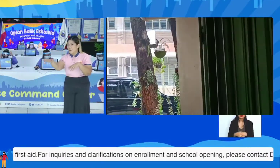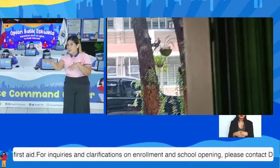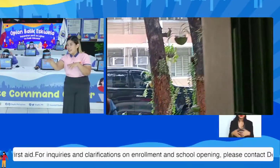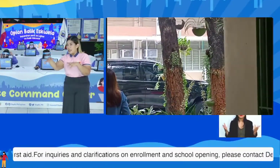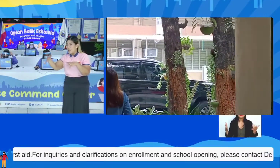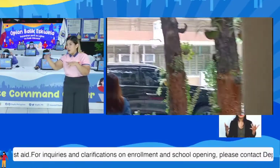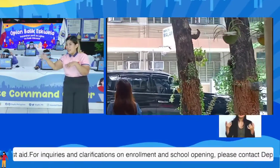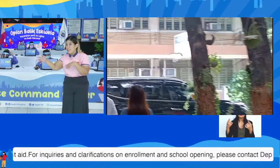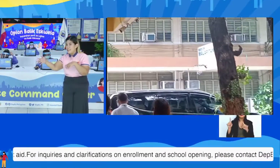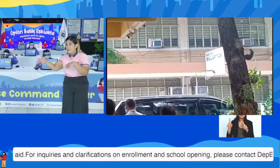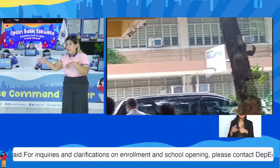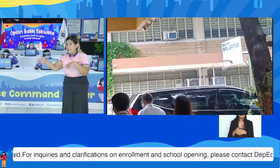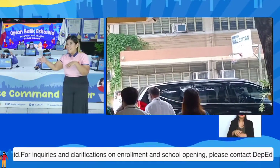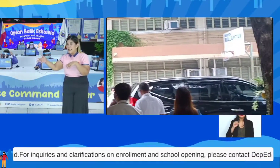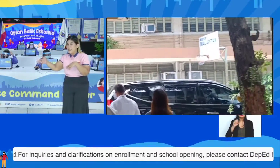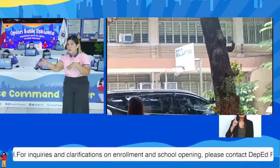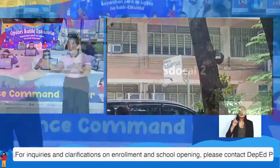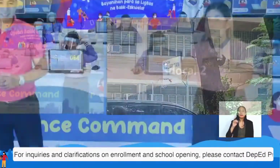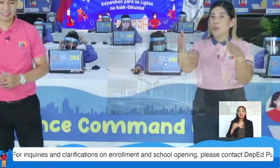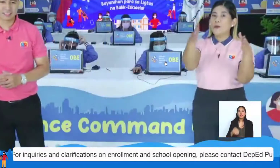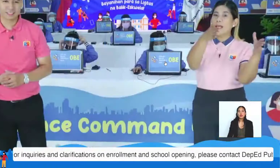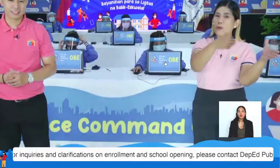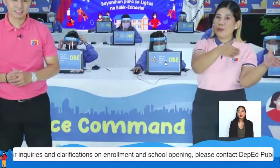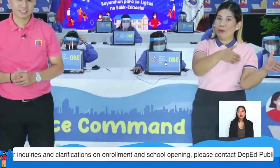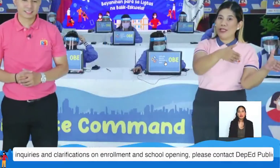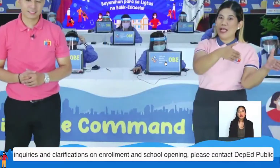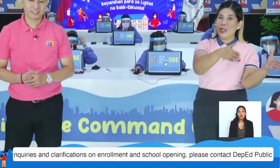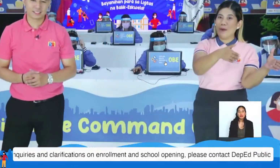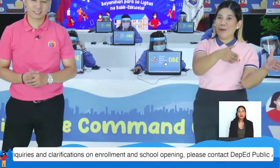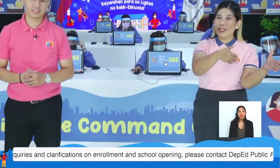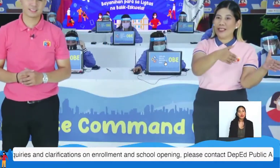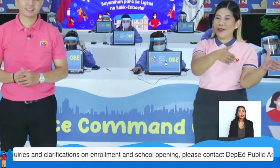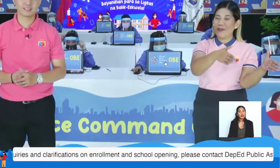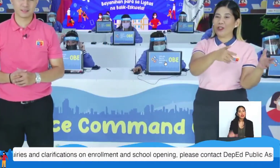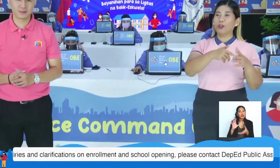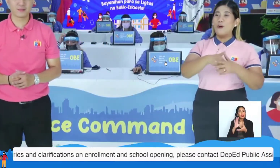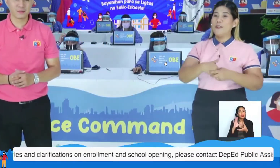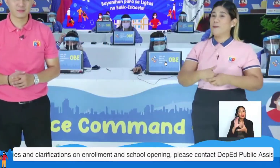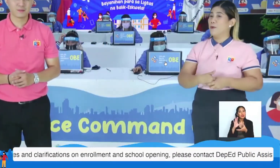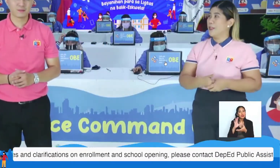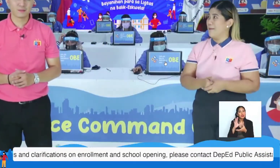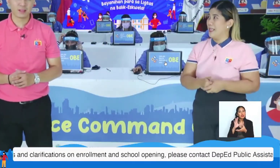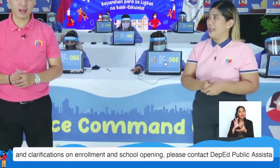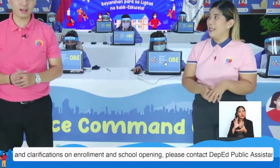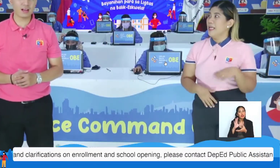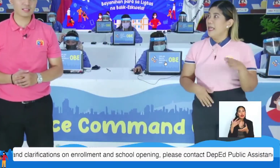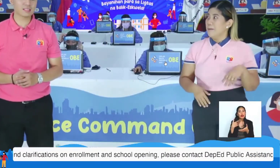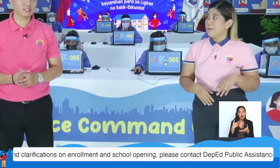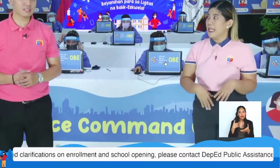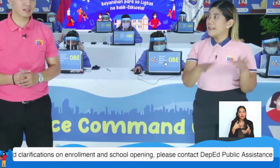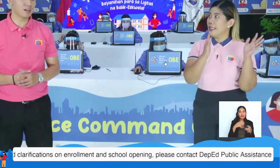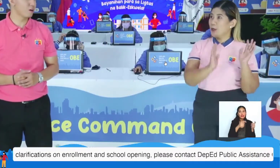po doon sa Caloocan Science High School, tumatawid po sila ngayon papunta sa division office po namin.